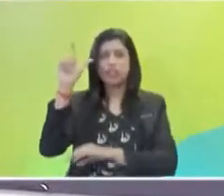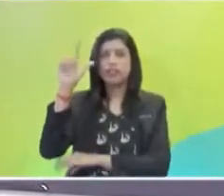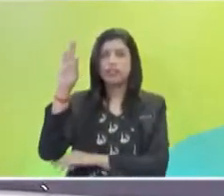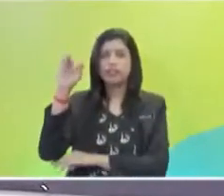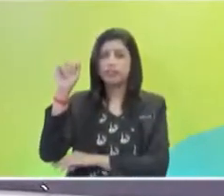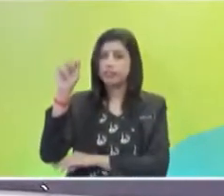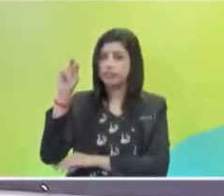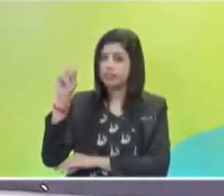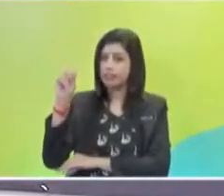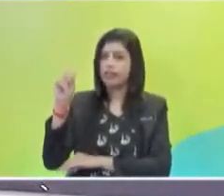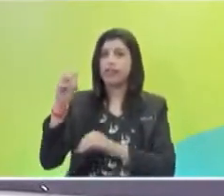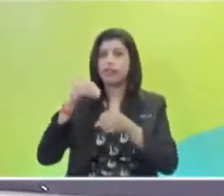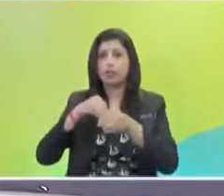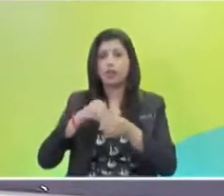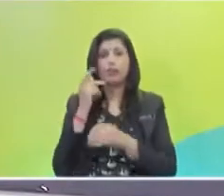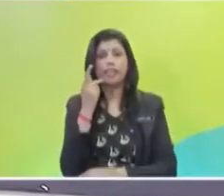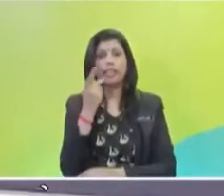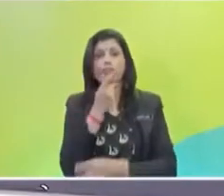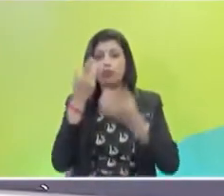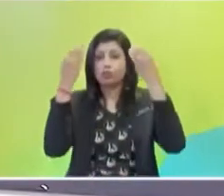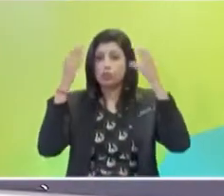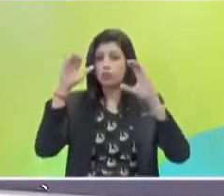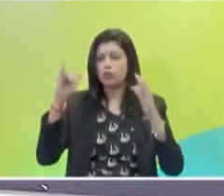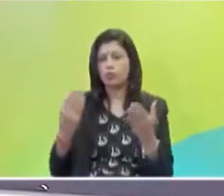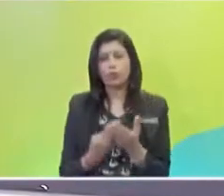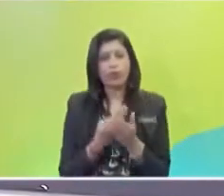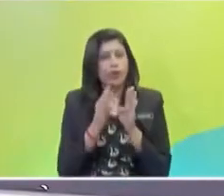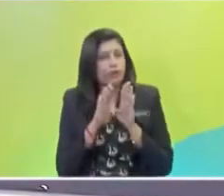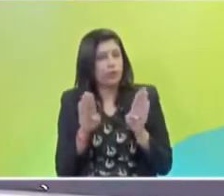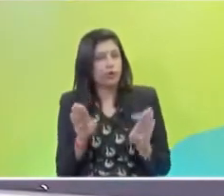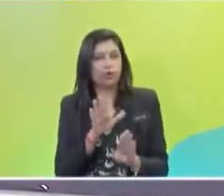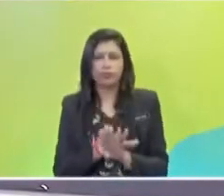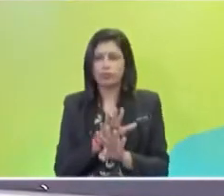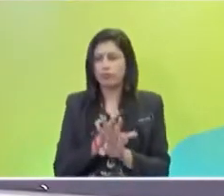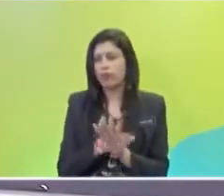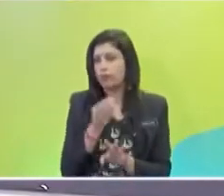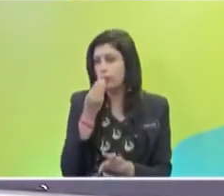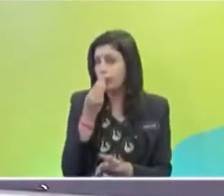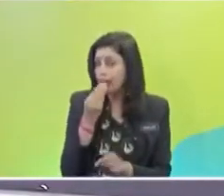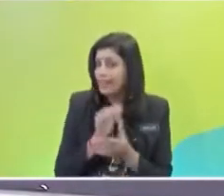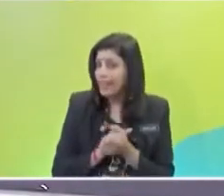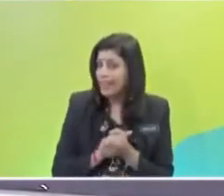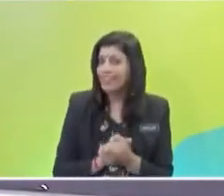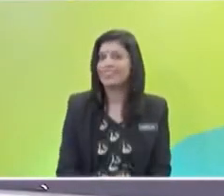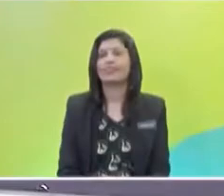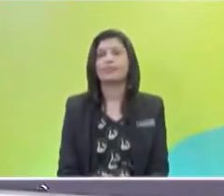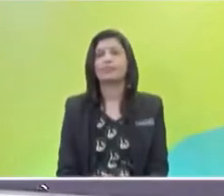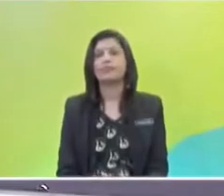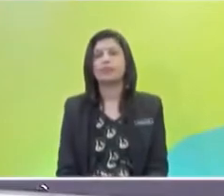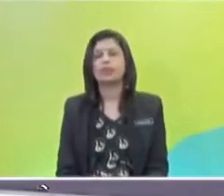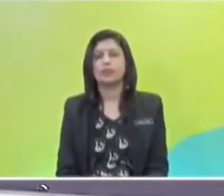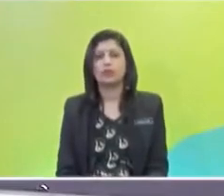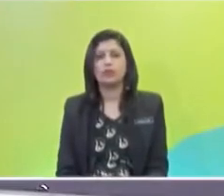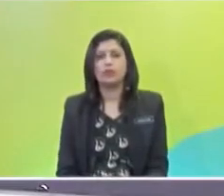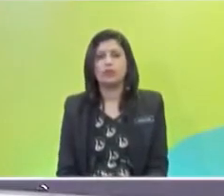Cikgu Alfian yang baru buka ni dan ada macam-macam menu. Dan cikgu, takkan kafe